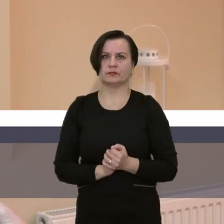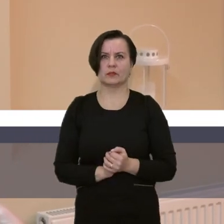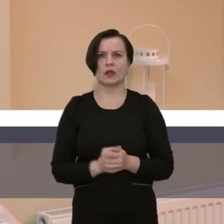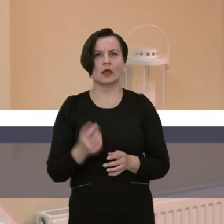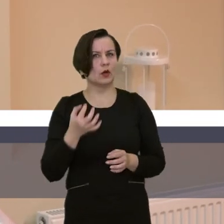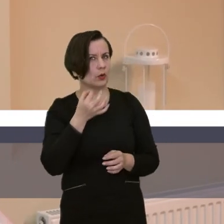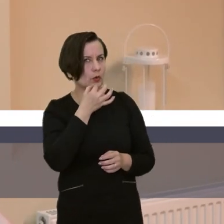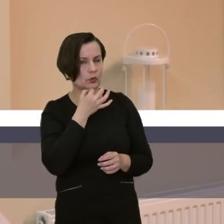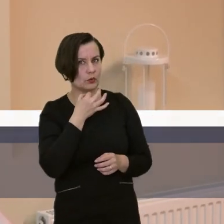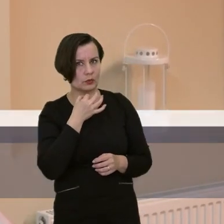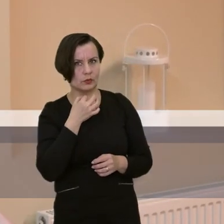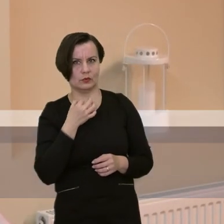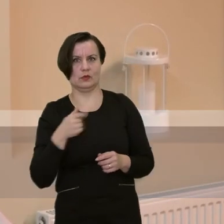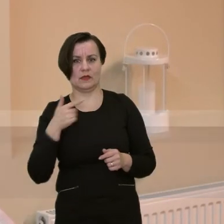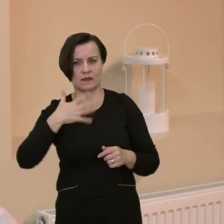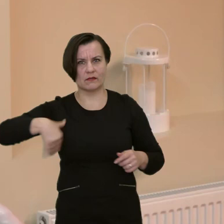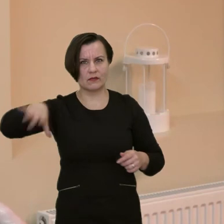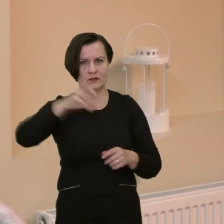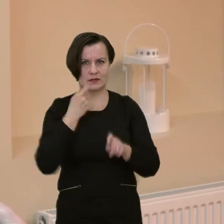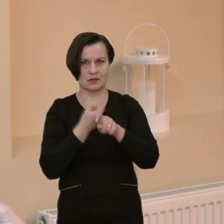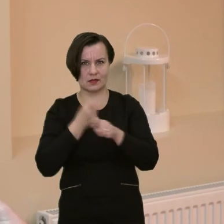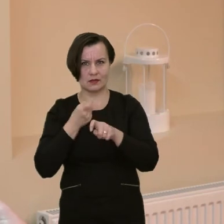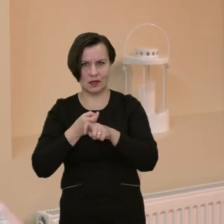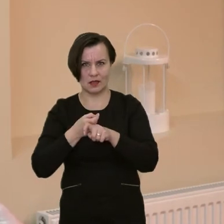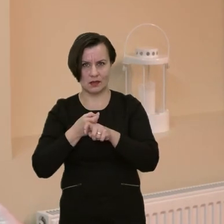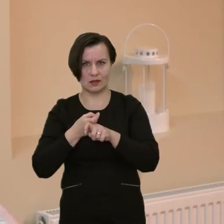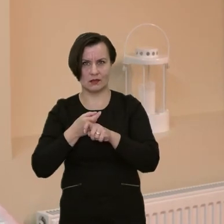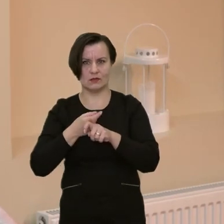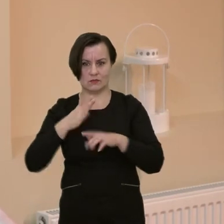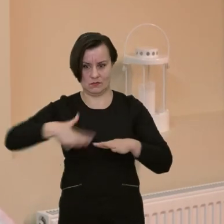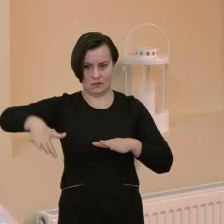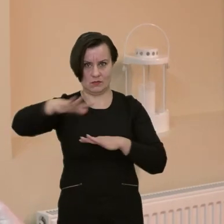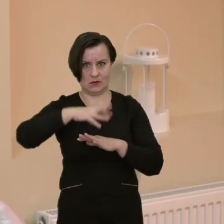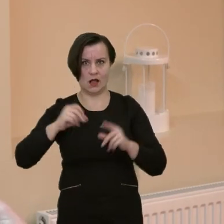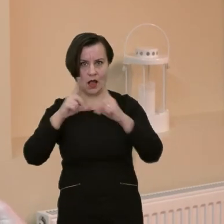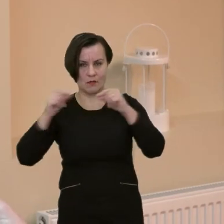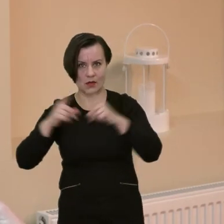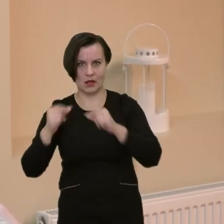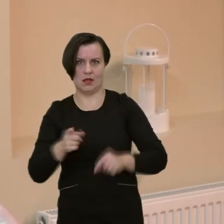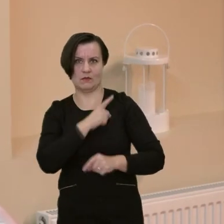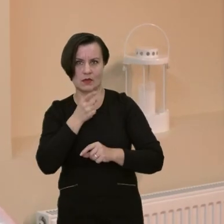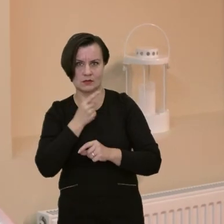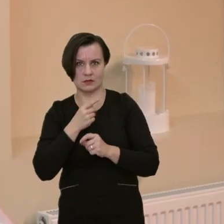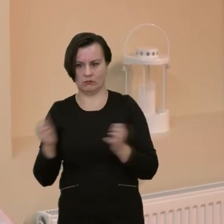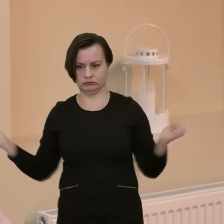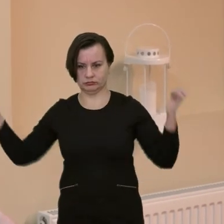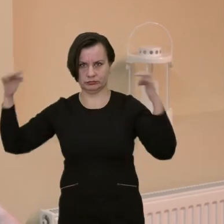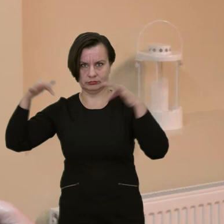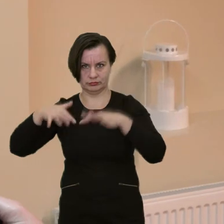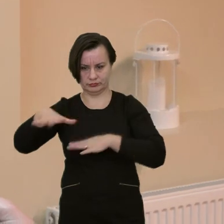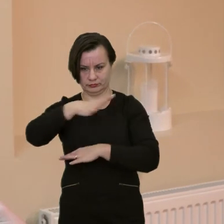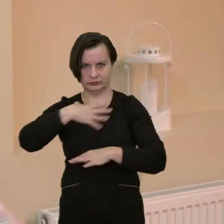amatininkai, meistrai susirinktų į vieną krūvą, pasibūtų, pasibendrautų, nes